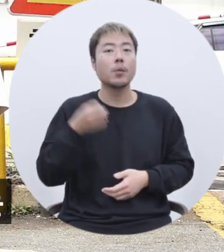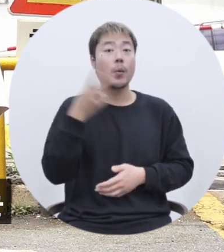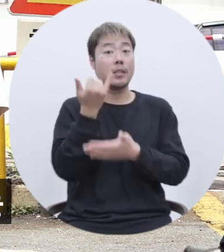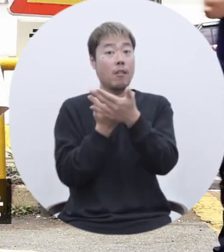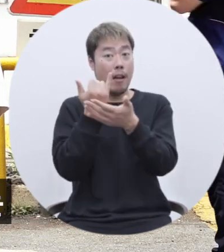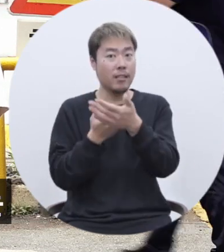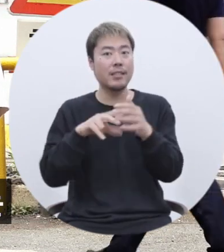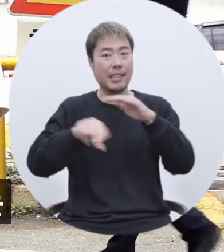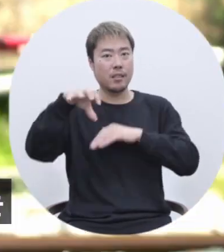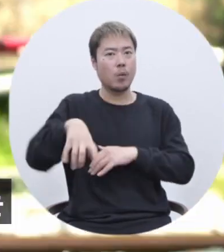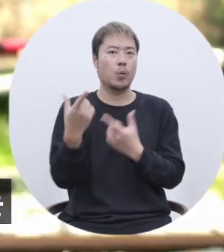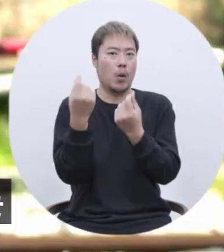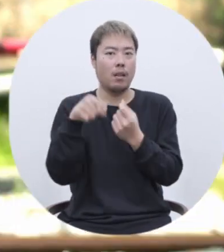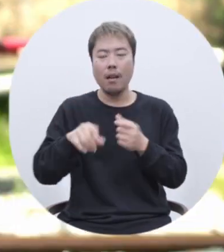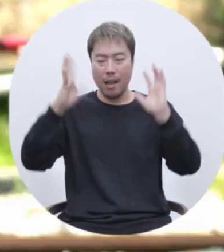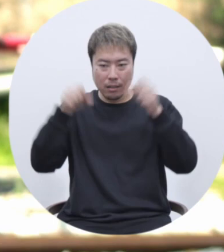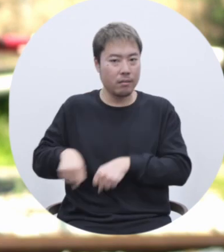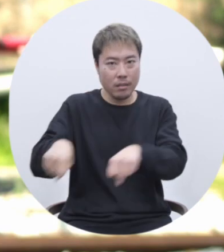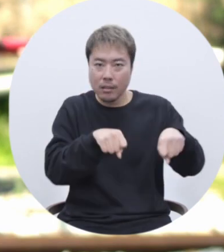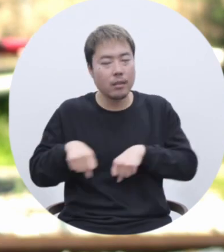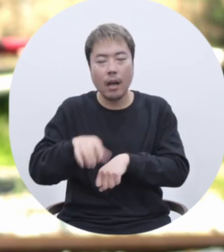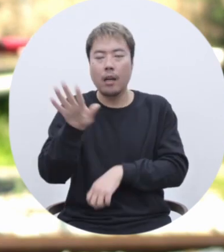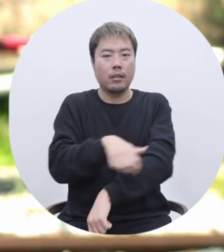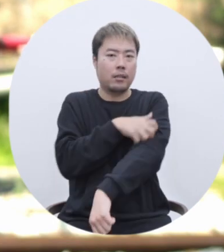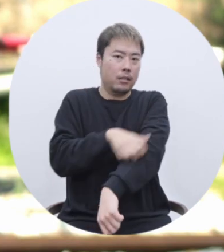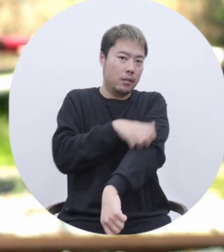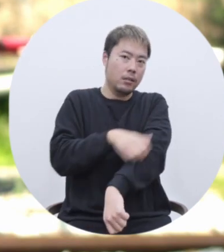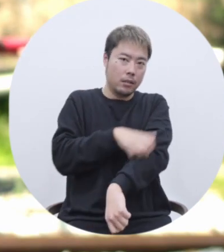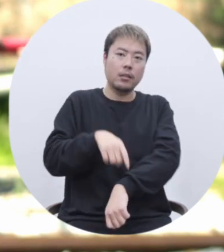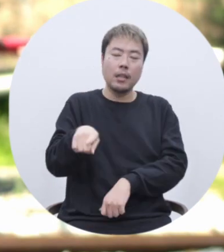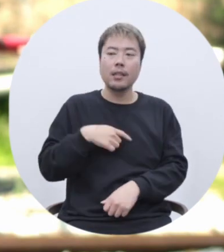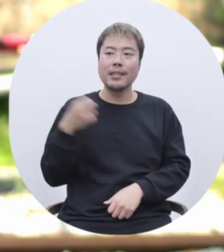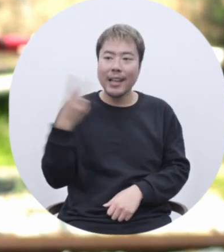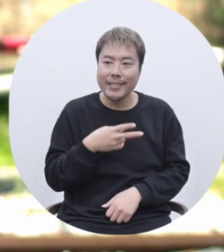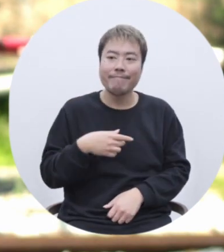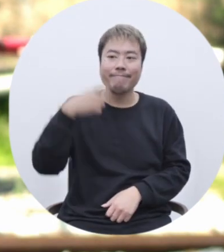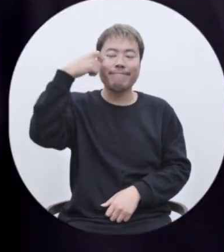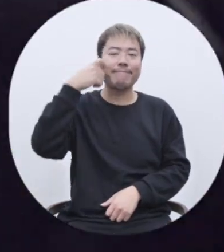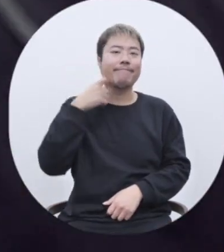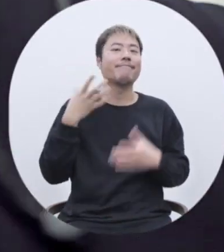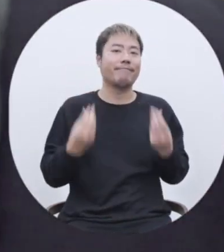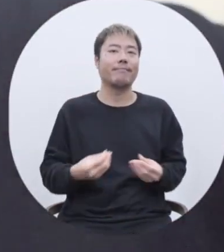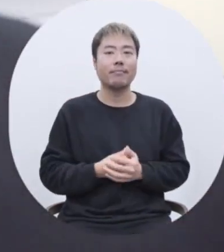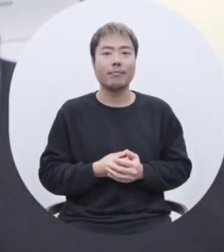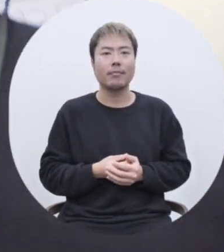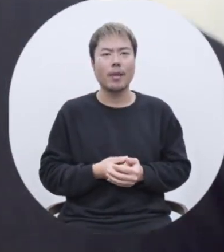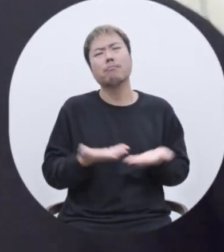청량리역 같은 경우도 유아차를 가지고 다니기는 굉장히 불편한 공간이다, 이런 걸 다시 느끼게 됐어요.